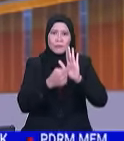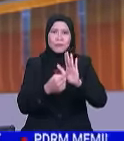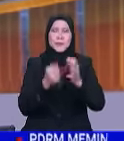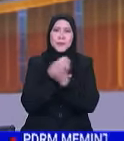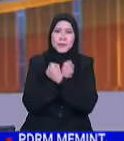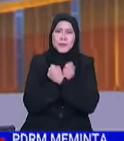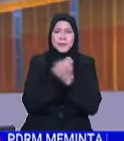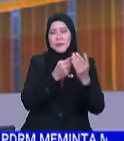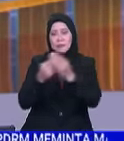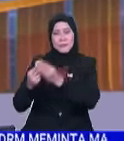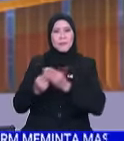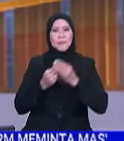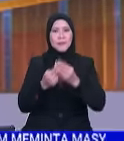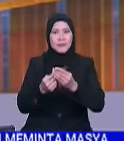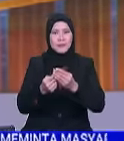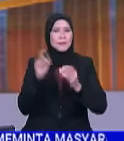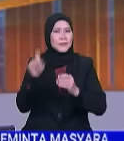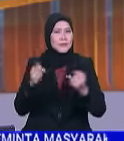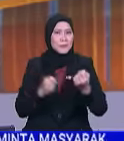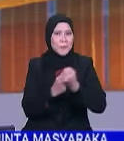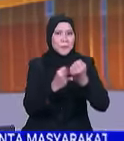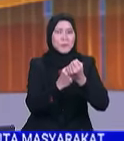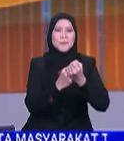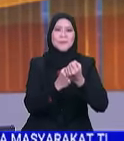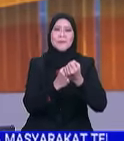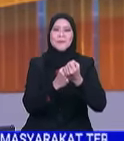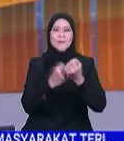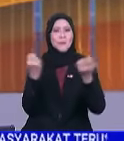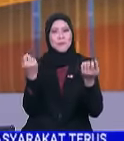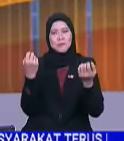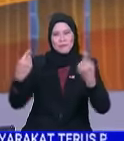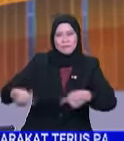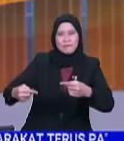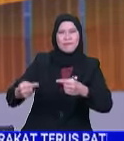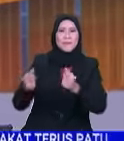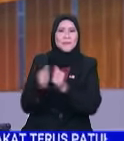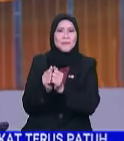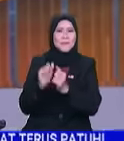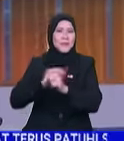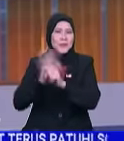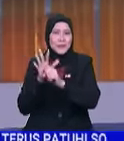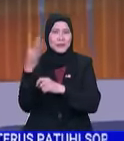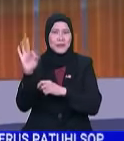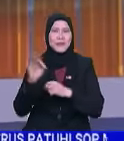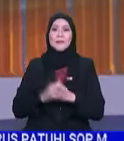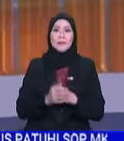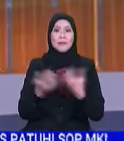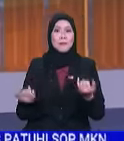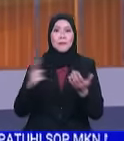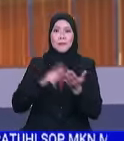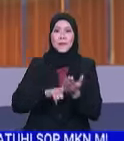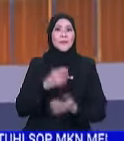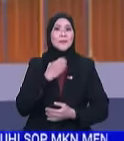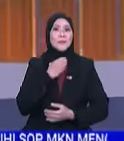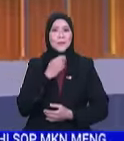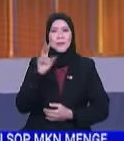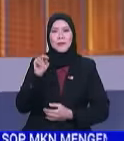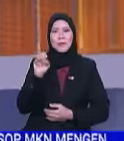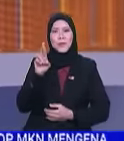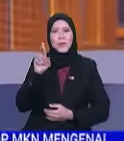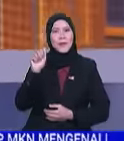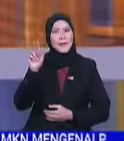yang bersatu hati dan tekad bersolidariti melawan pandemik COVID-19. Untuk perinciannya, kita langsung ke Ipoh bersama dengan Nur Ain Abu